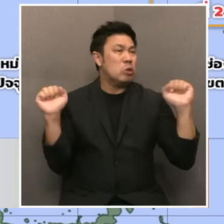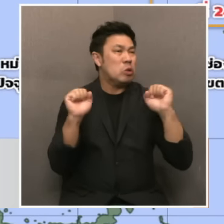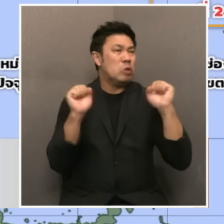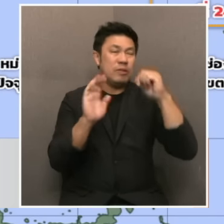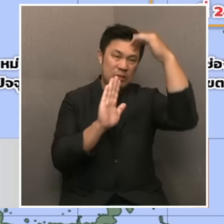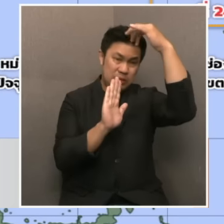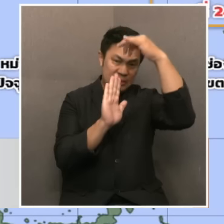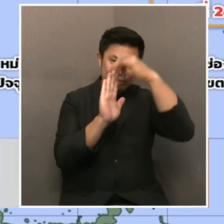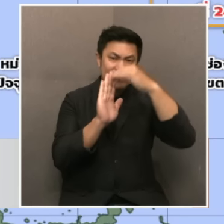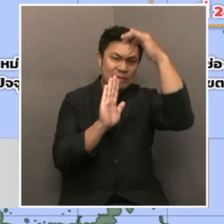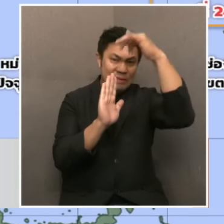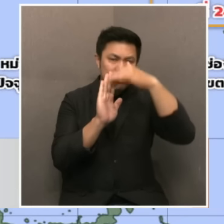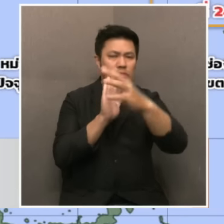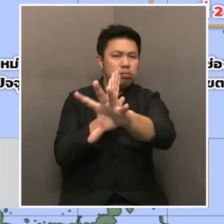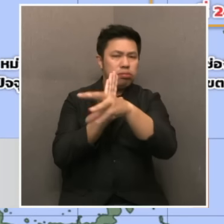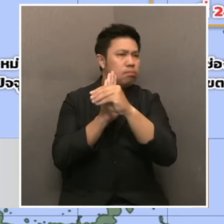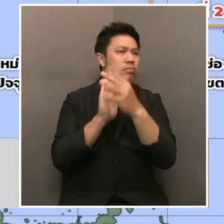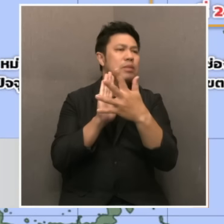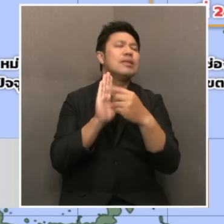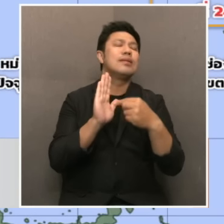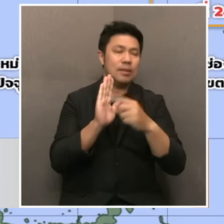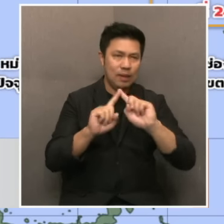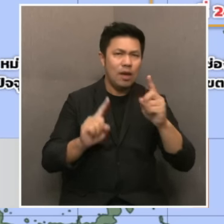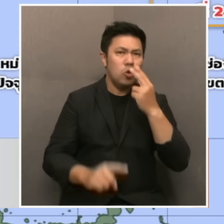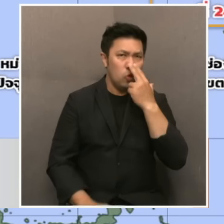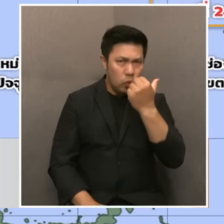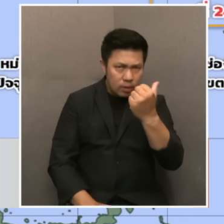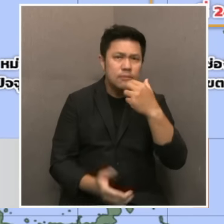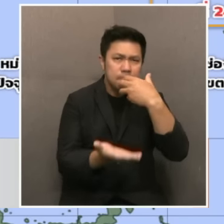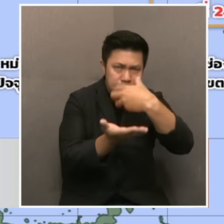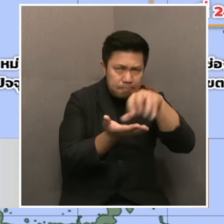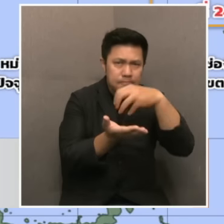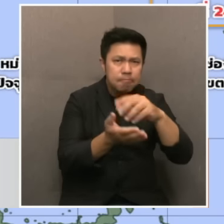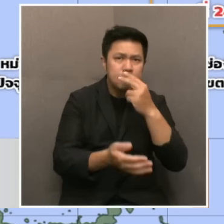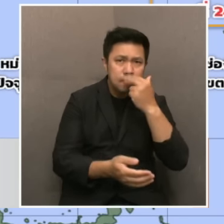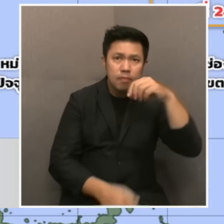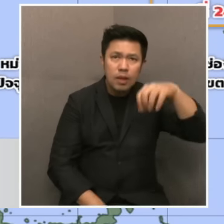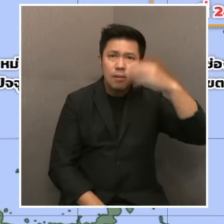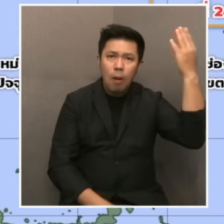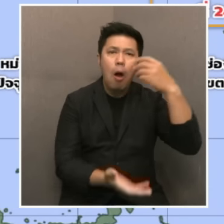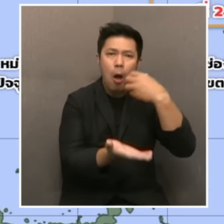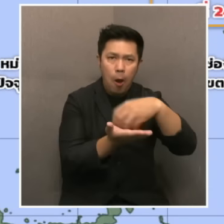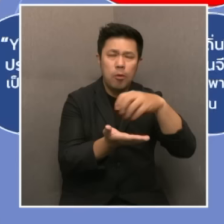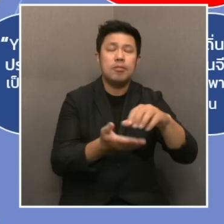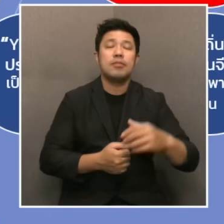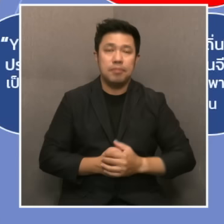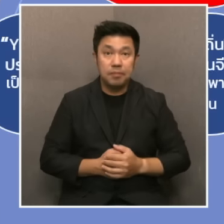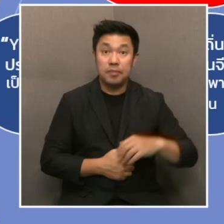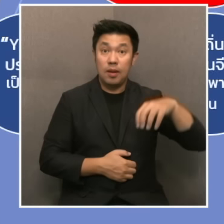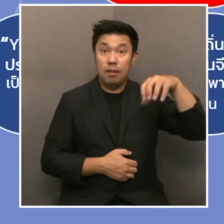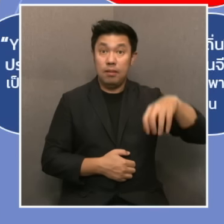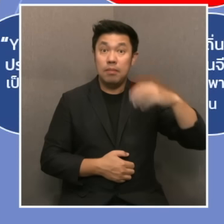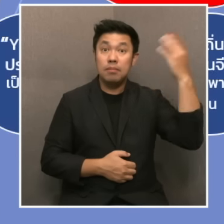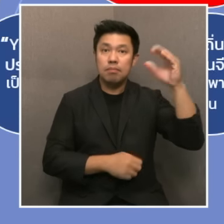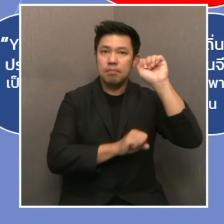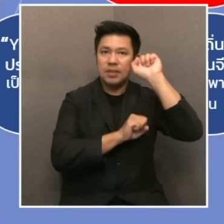กคลุเป็ระลอกแตอยางไรก็ตามต้องติดตามลักษณ peninsulaอากาศอย่างใ bothม อุตูนยยมภริญาออกปกาศเป็จบับที่